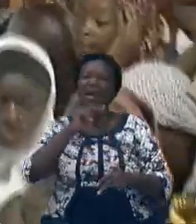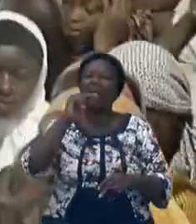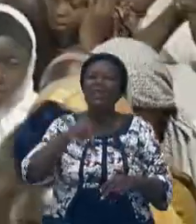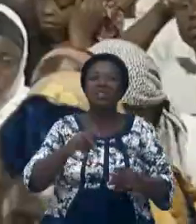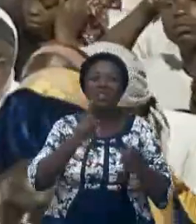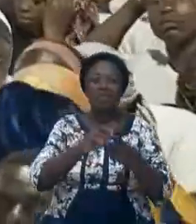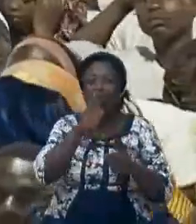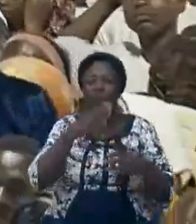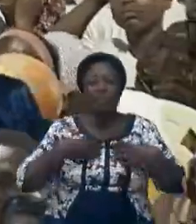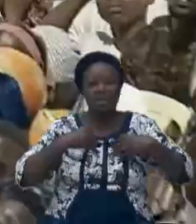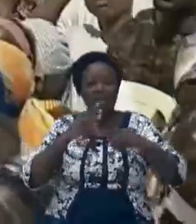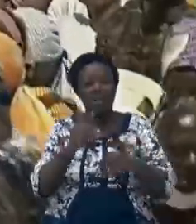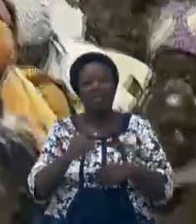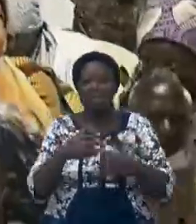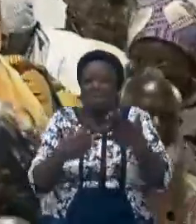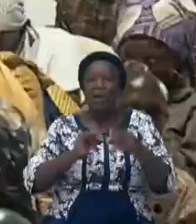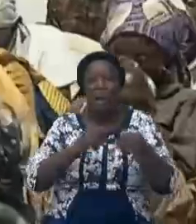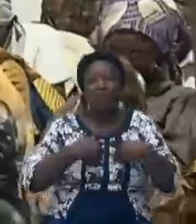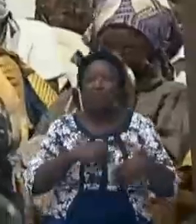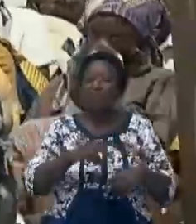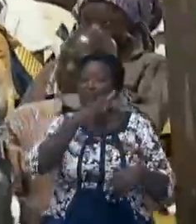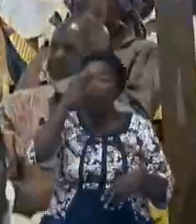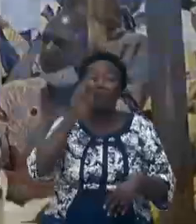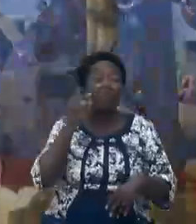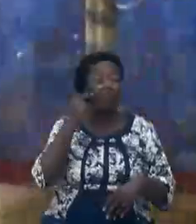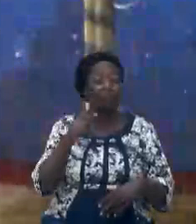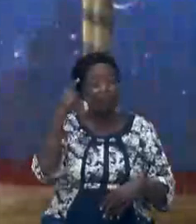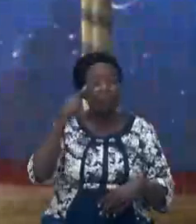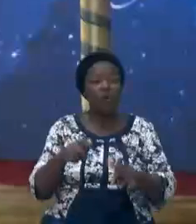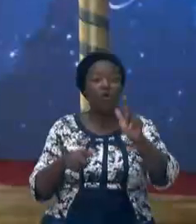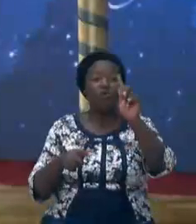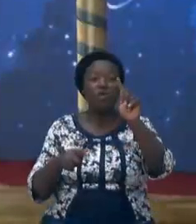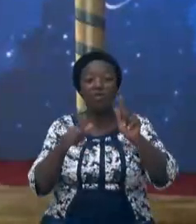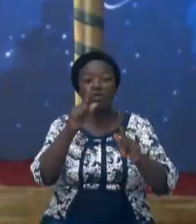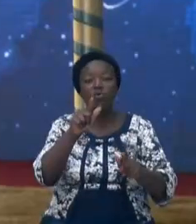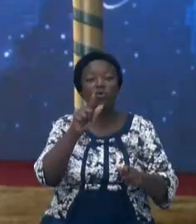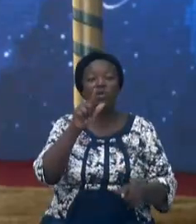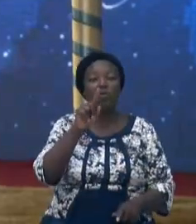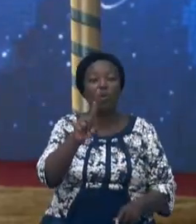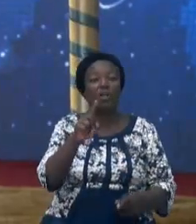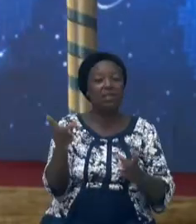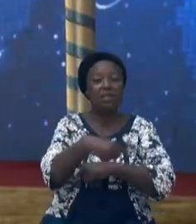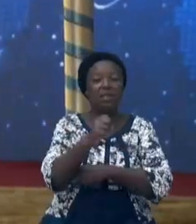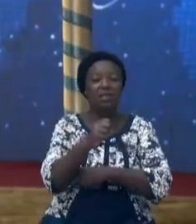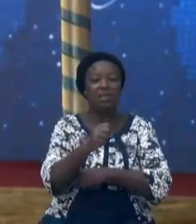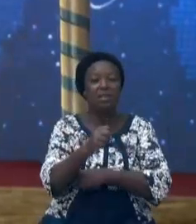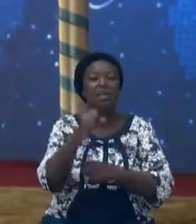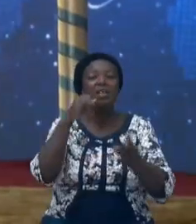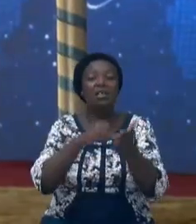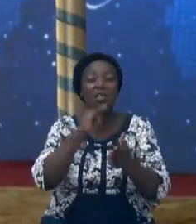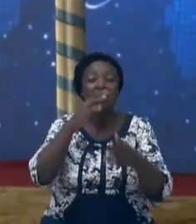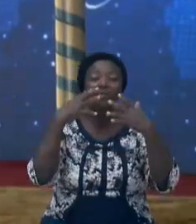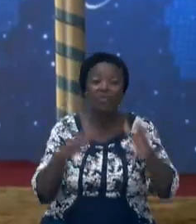bon je dois être guéri péter que je vais je lève un jour 40 jours pourquoi c'est